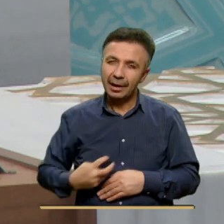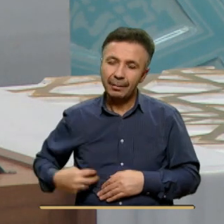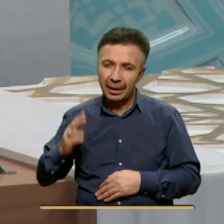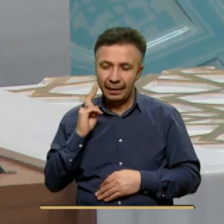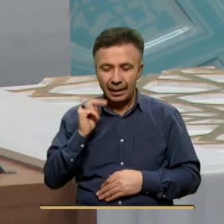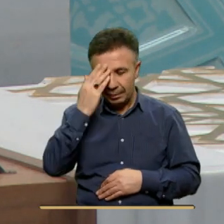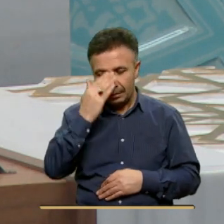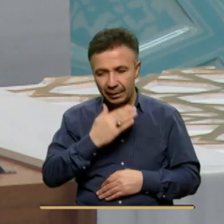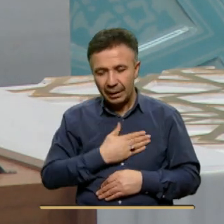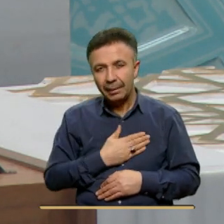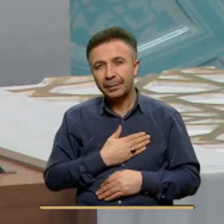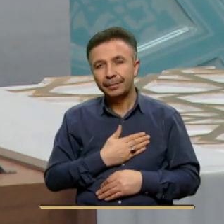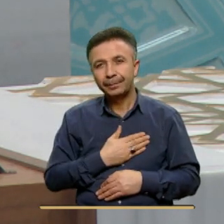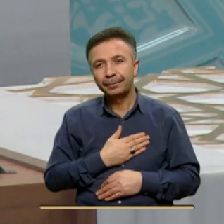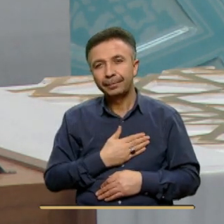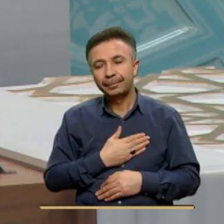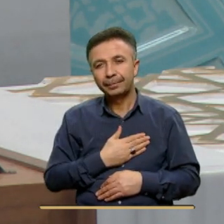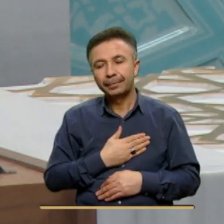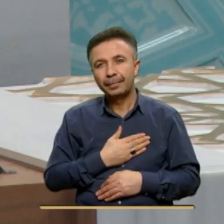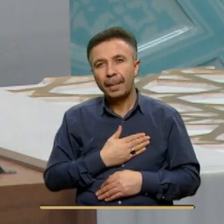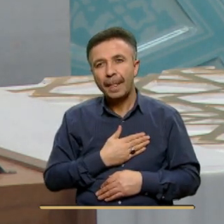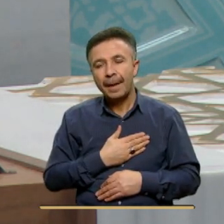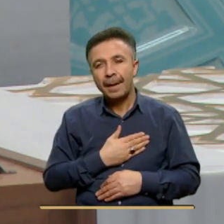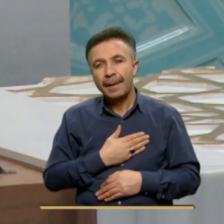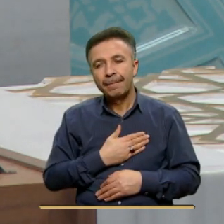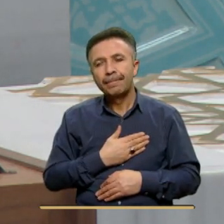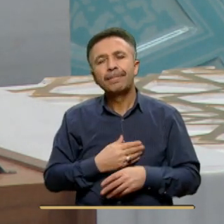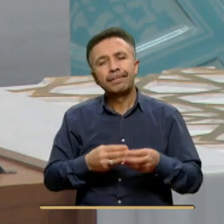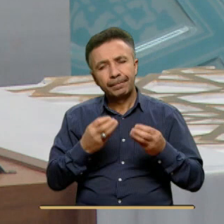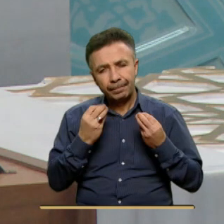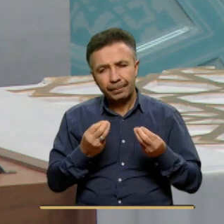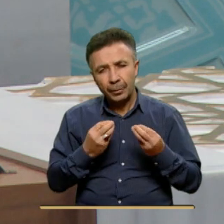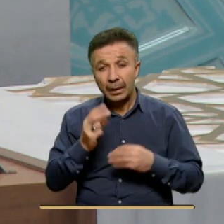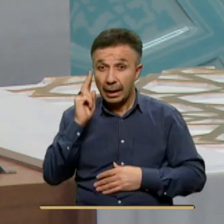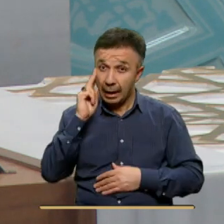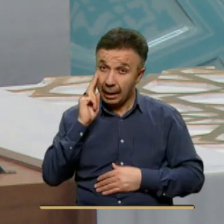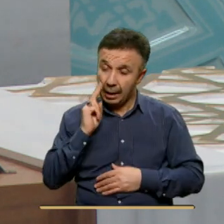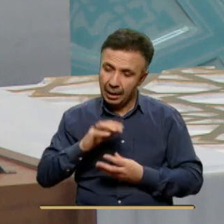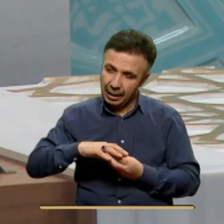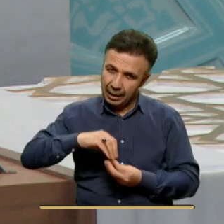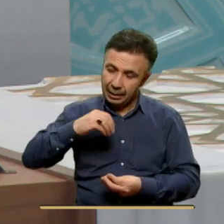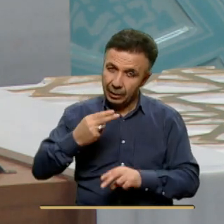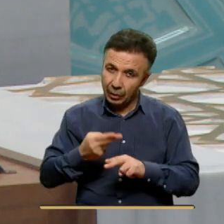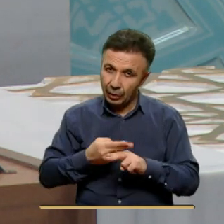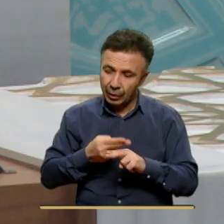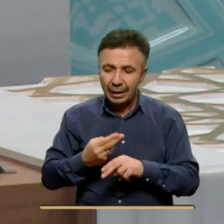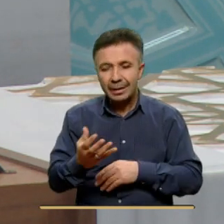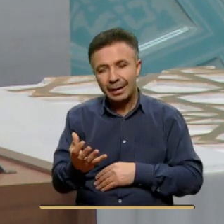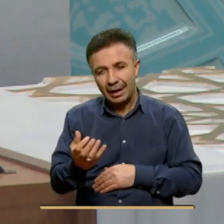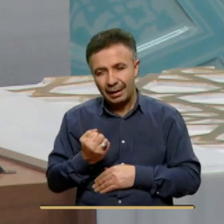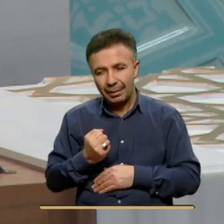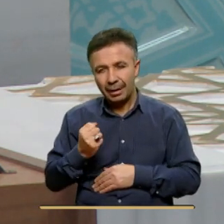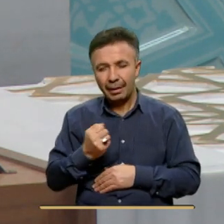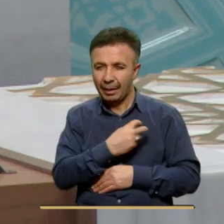Efendimiz Aleyhissalatu Vesselam Efendimizin güzel ahlakını örnek almak, onun